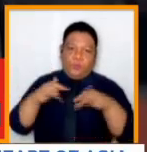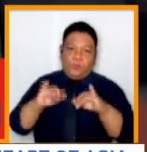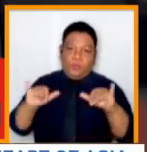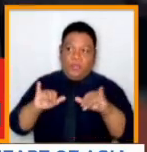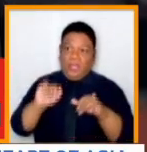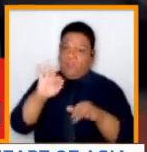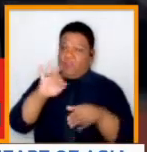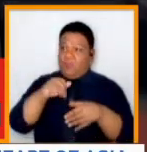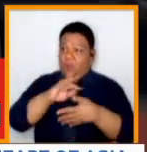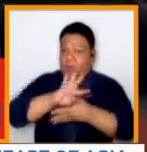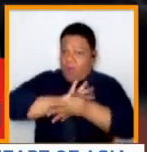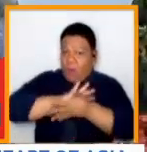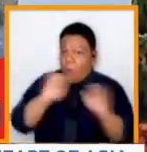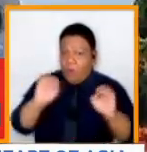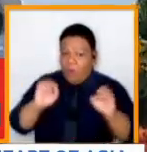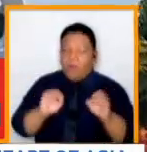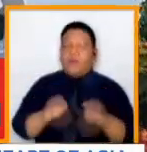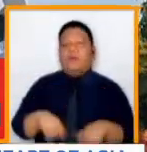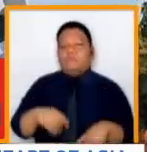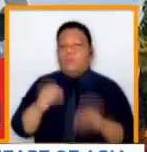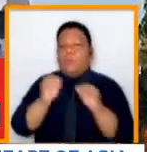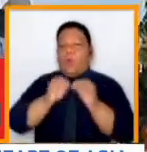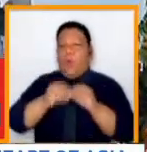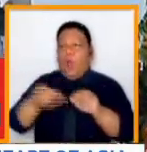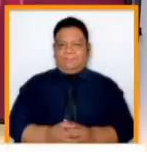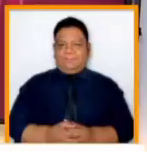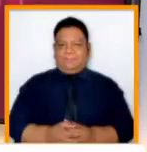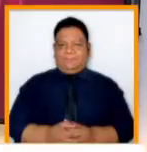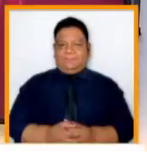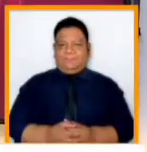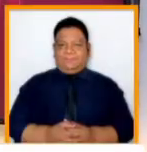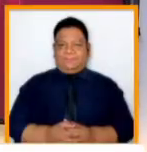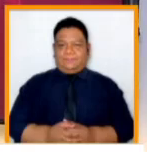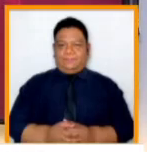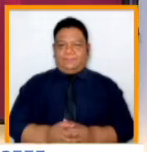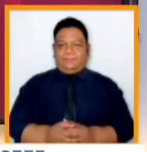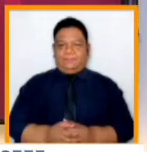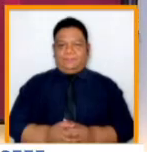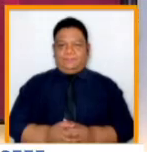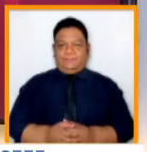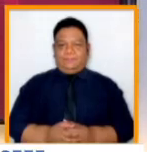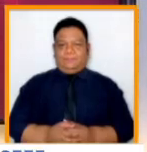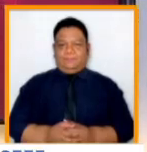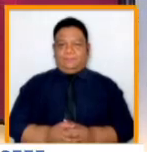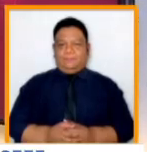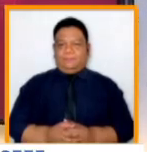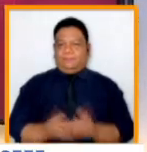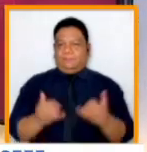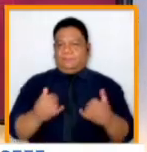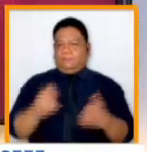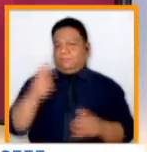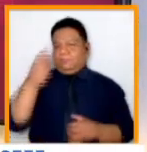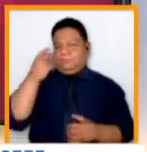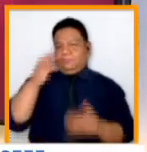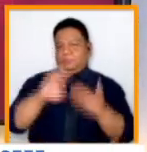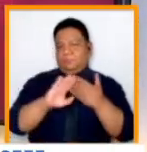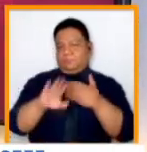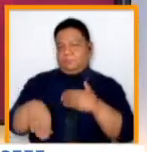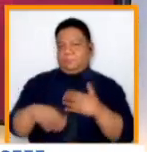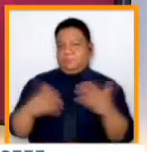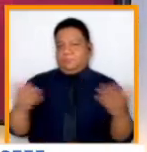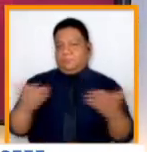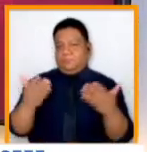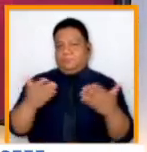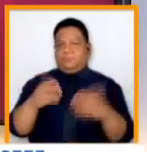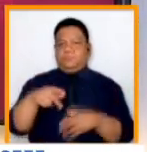marami pa raw sana ng dekorasyon ang ilalagay nila sa musuleyo. Balikan natin ang sitwasyon sa PITX kung saan